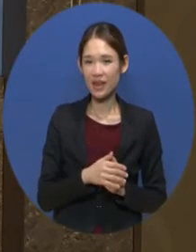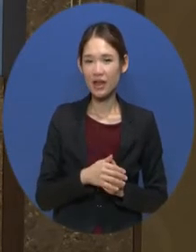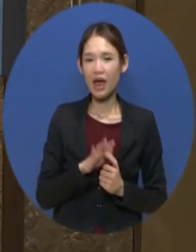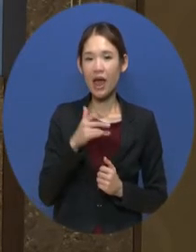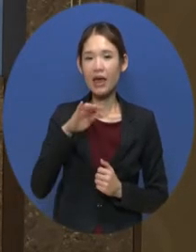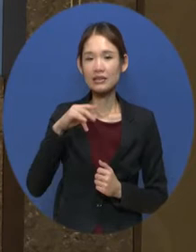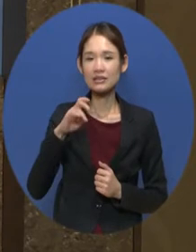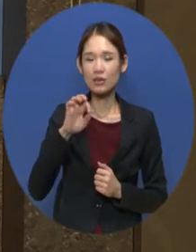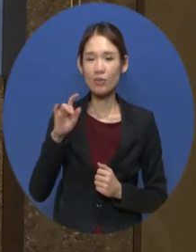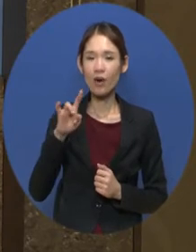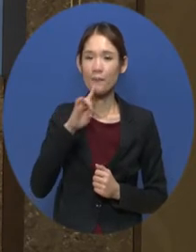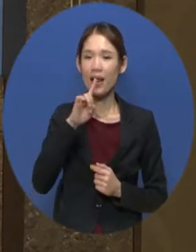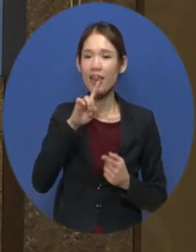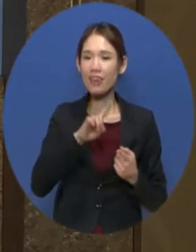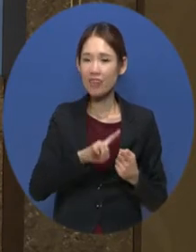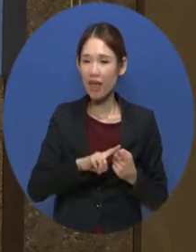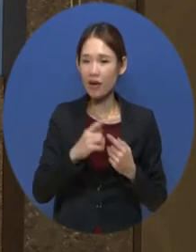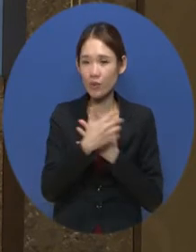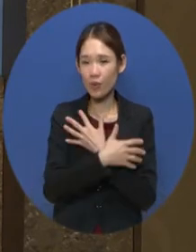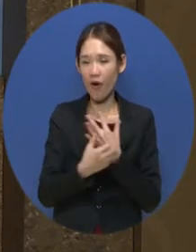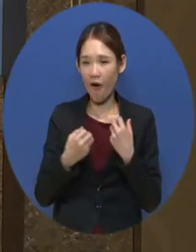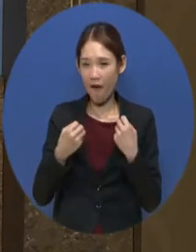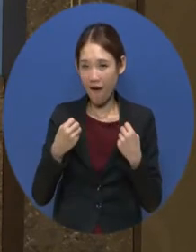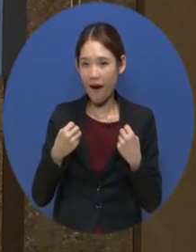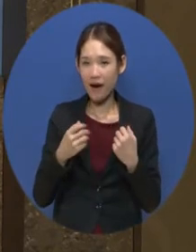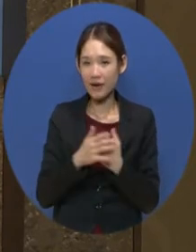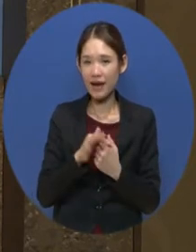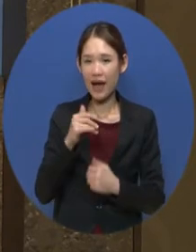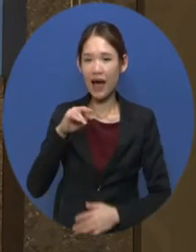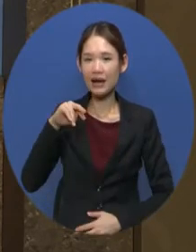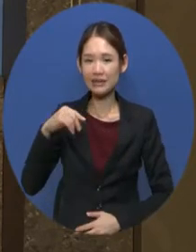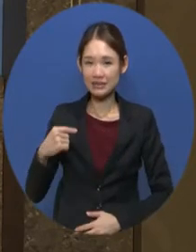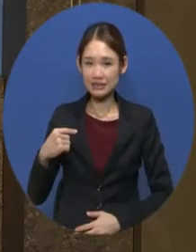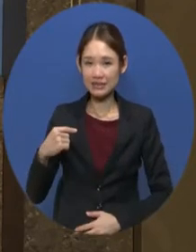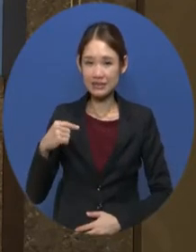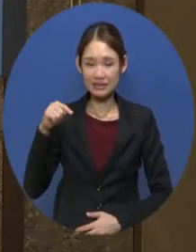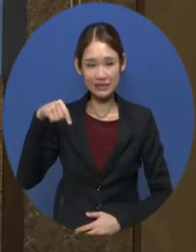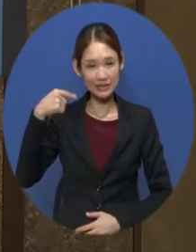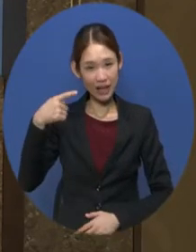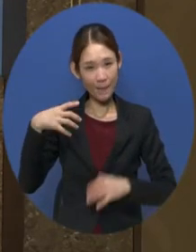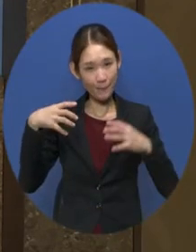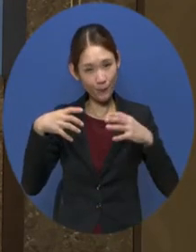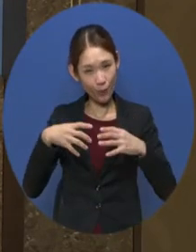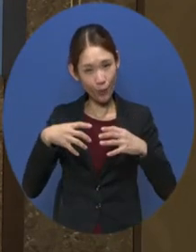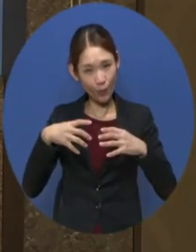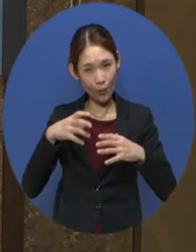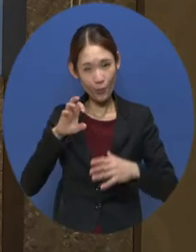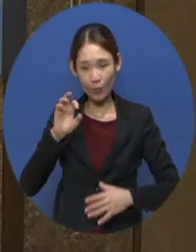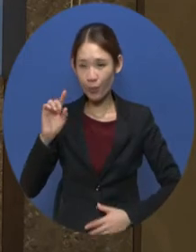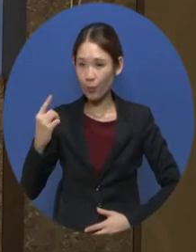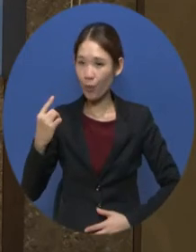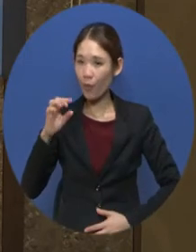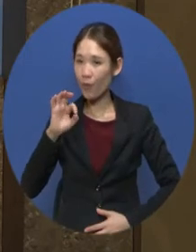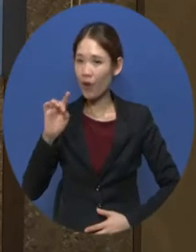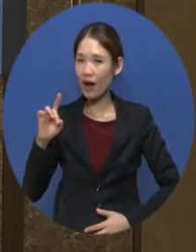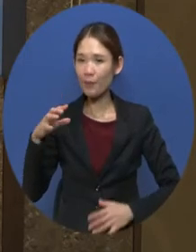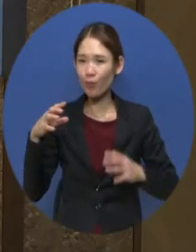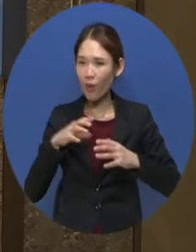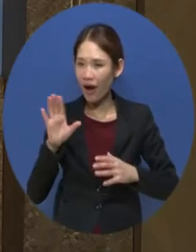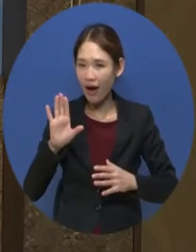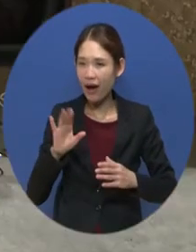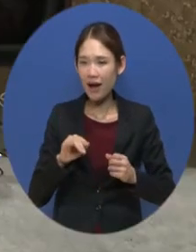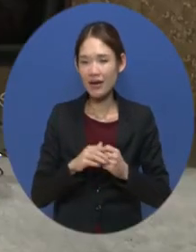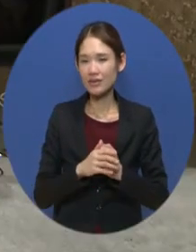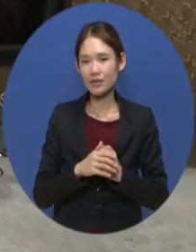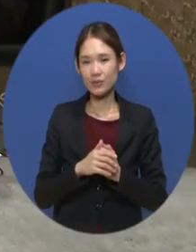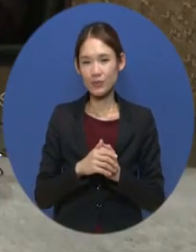헬스모아는 말 그대로 건강이라는 헬스와, 그 다음에 모아는 모은다는 게 아니라